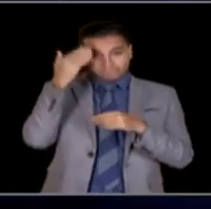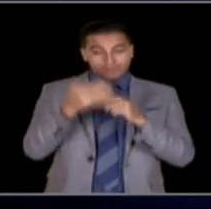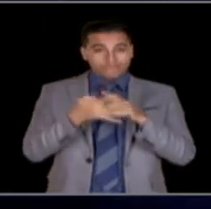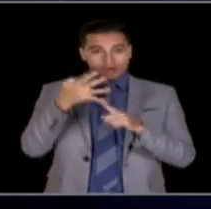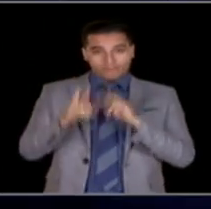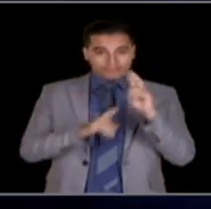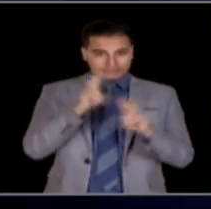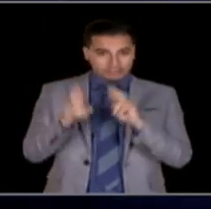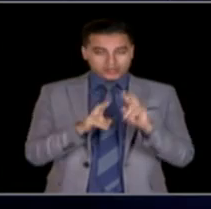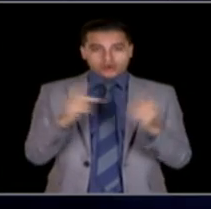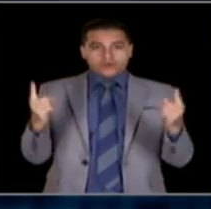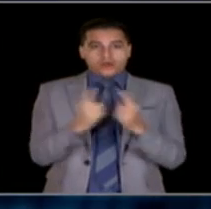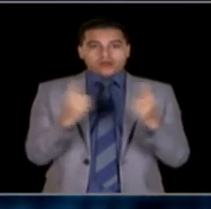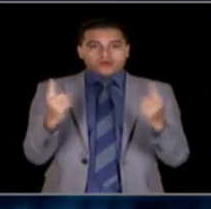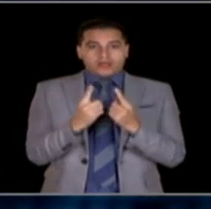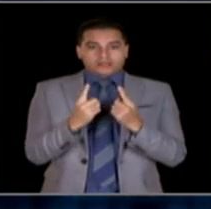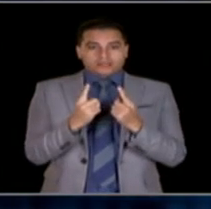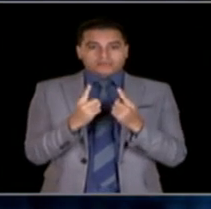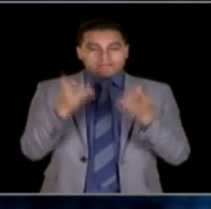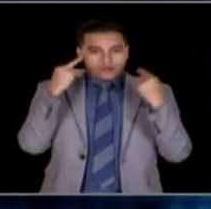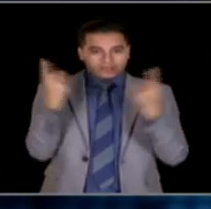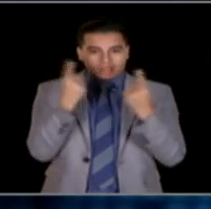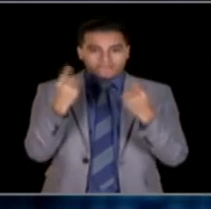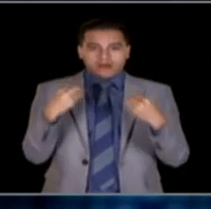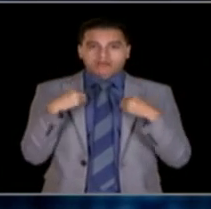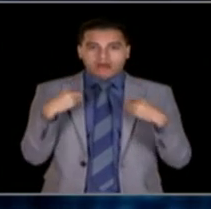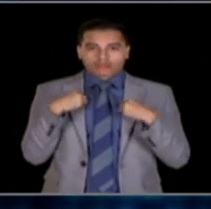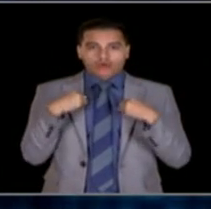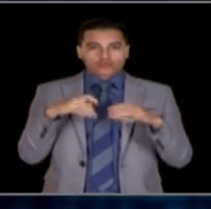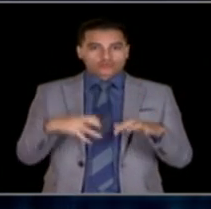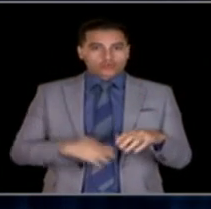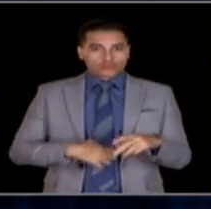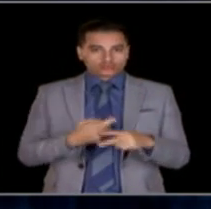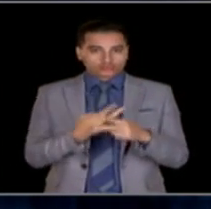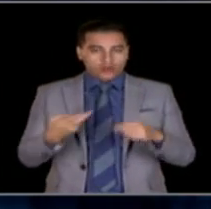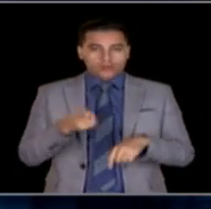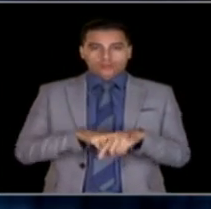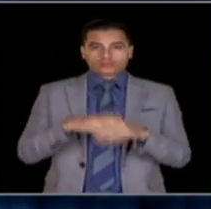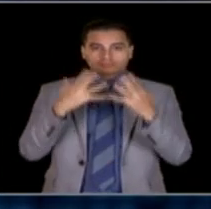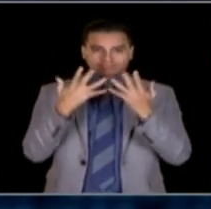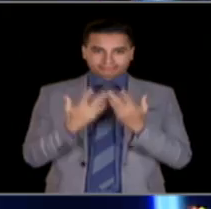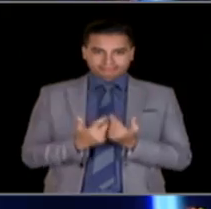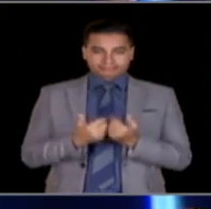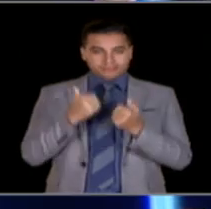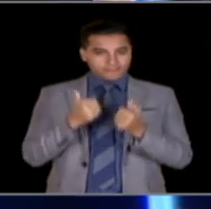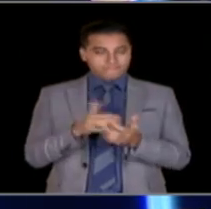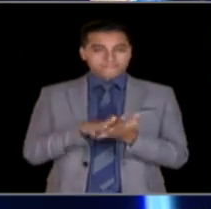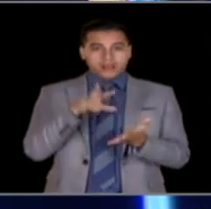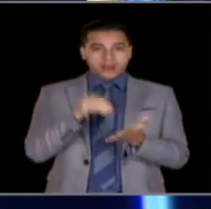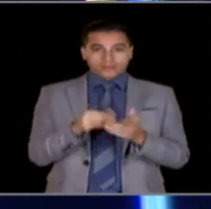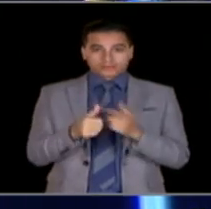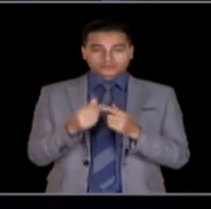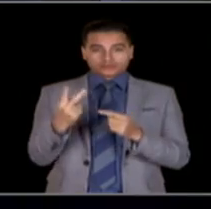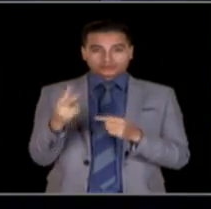فقرة المعرفة، أربع أسئلة واحد لواحد، معلومات عامة، رياضة، تكنولوجيا، وقدرات ذهنية.